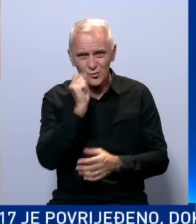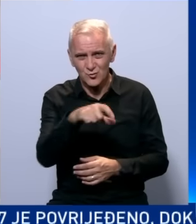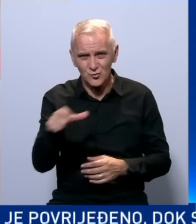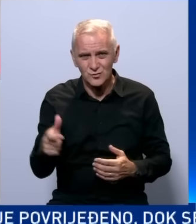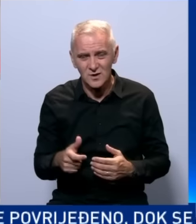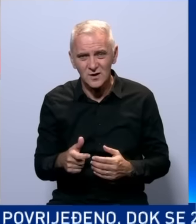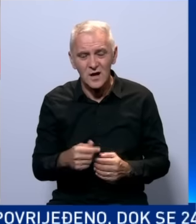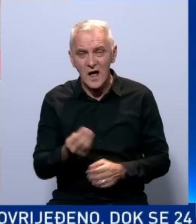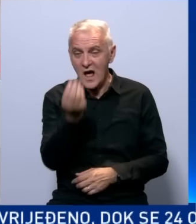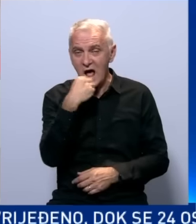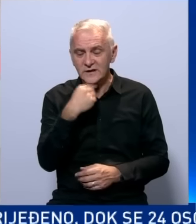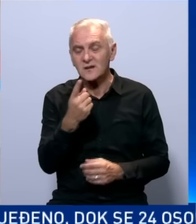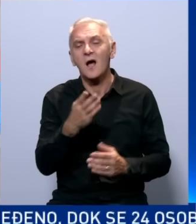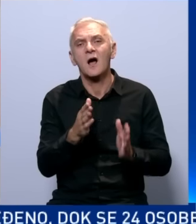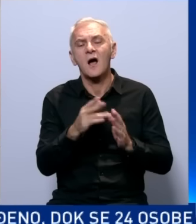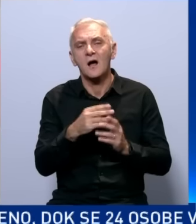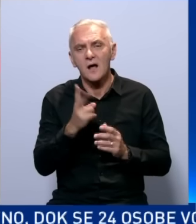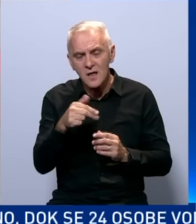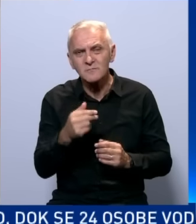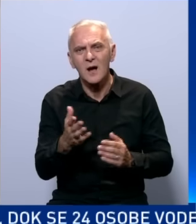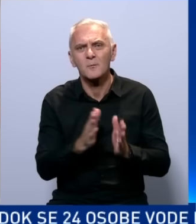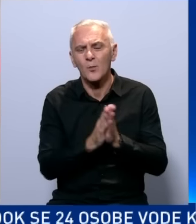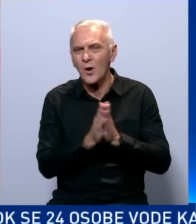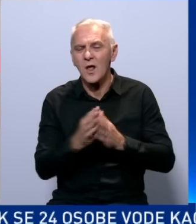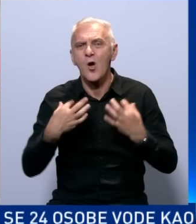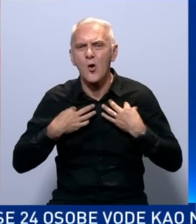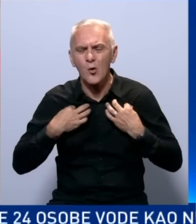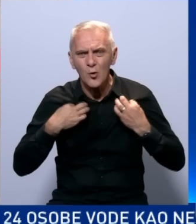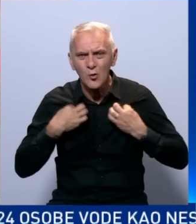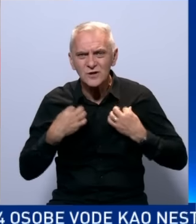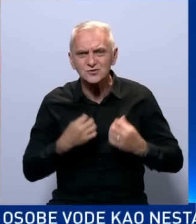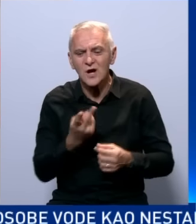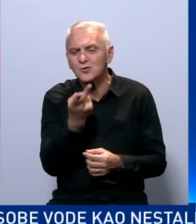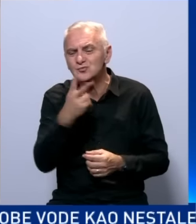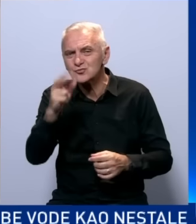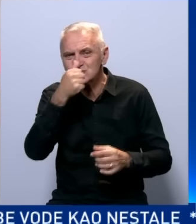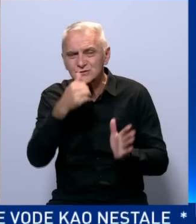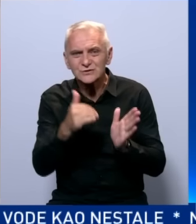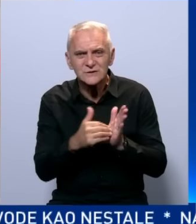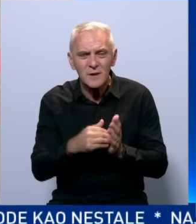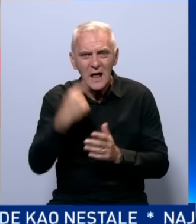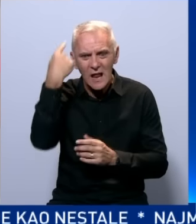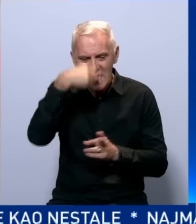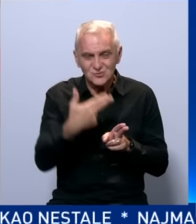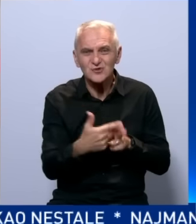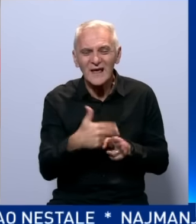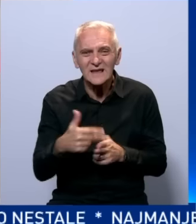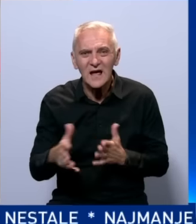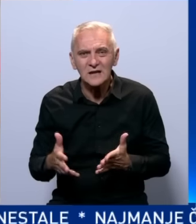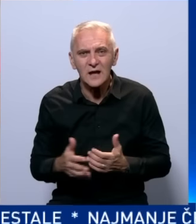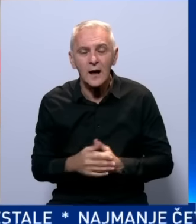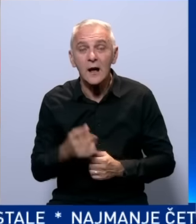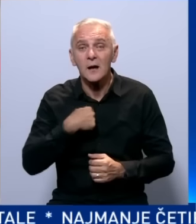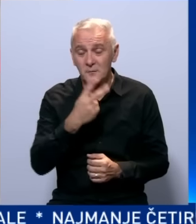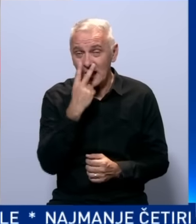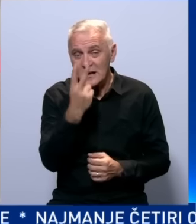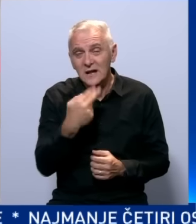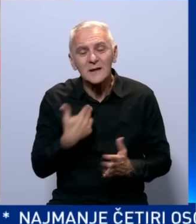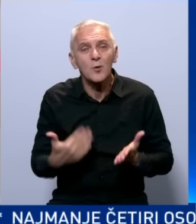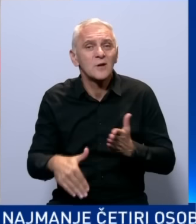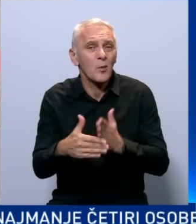Pored hrane obraćaju nam se i za odjeću, ostale potrepštine, ličnu higijenu. Mi gledamo da izlazimo